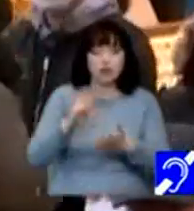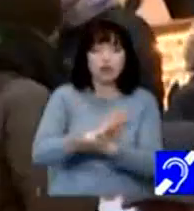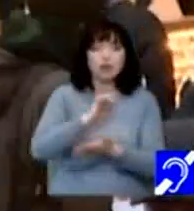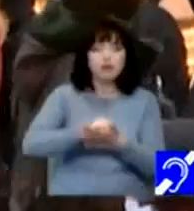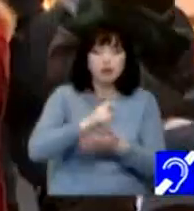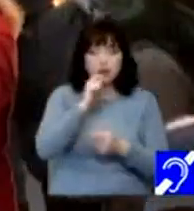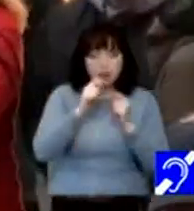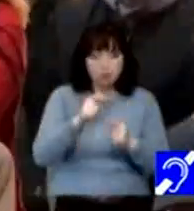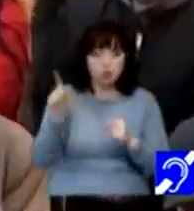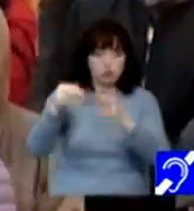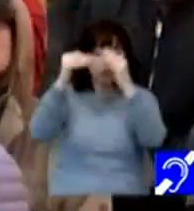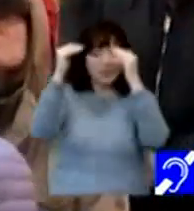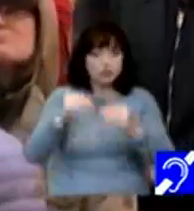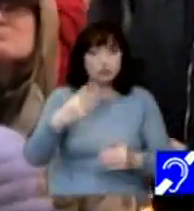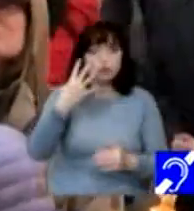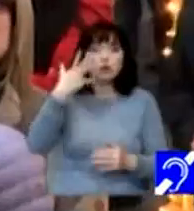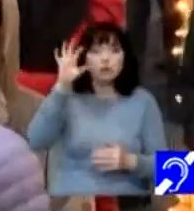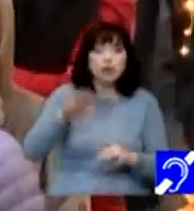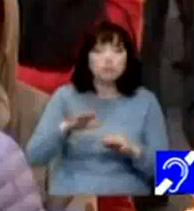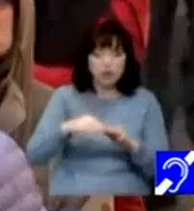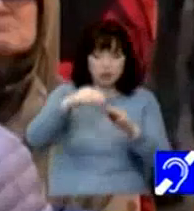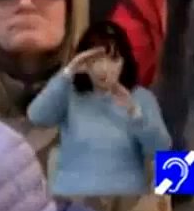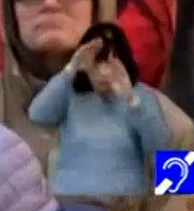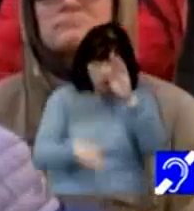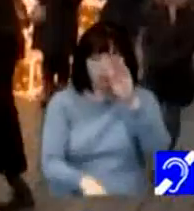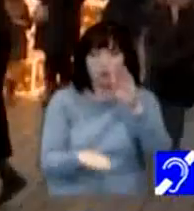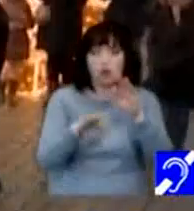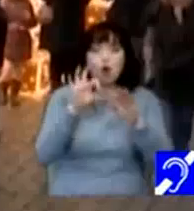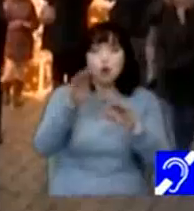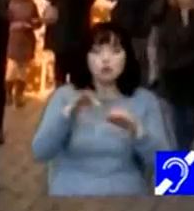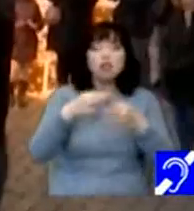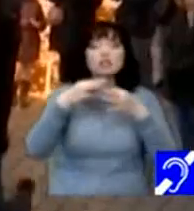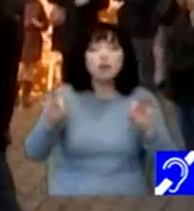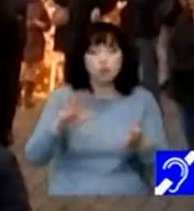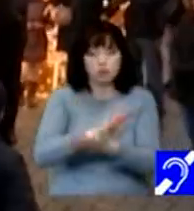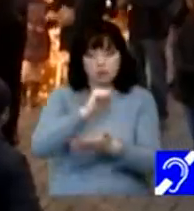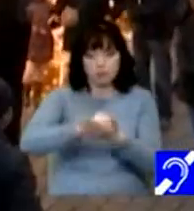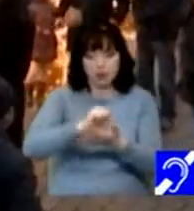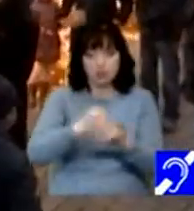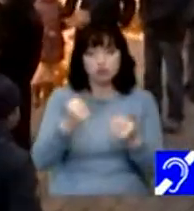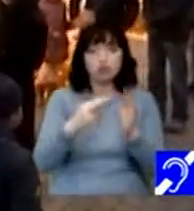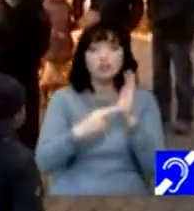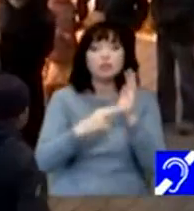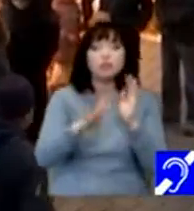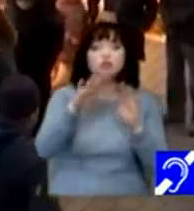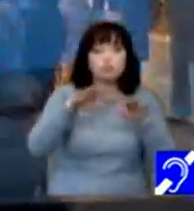a coborât 46 de locuri în clasamentul privind libertatea presei și este acum pe locul 64 în lume.